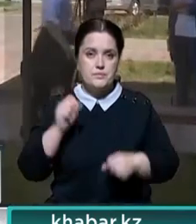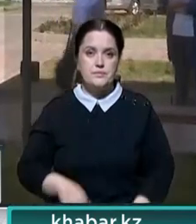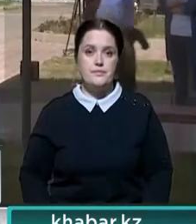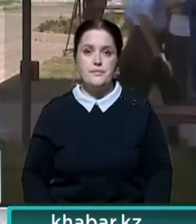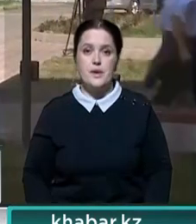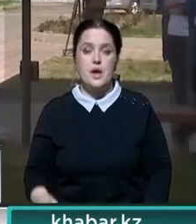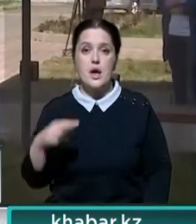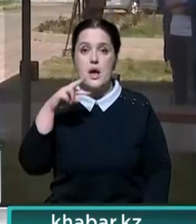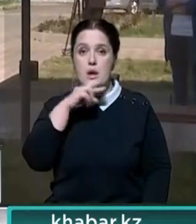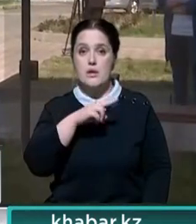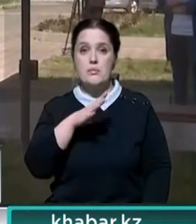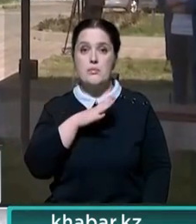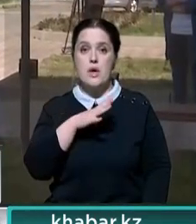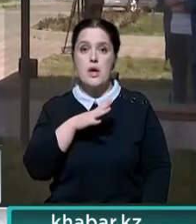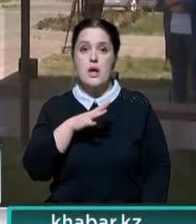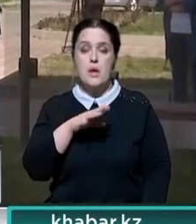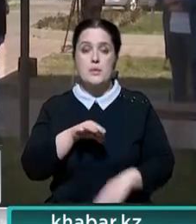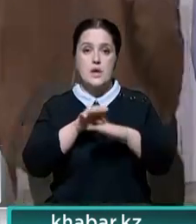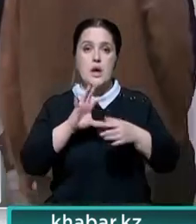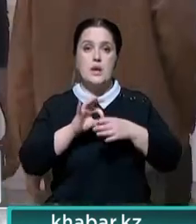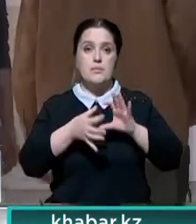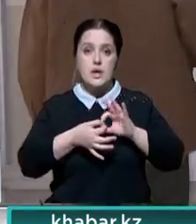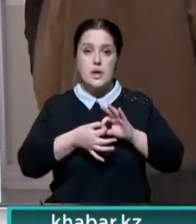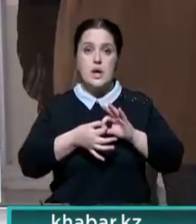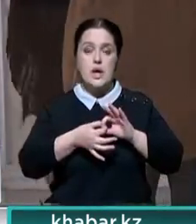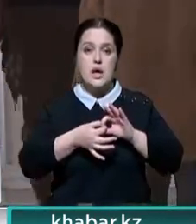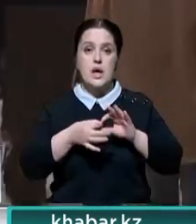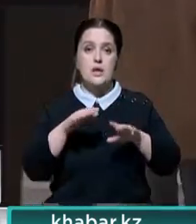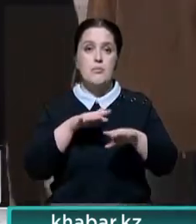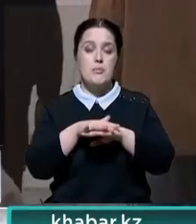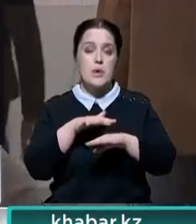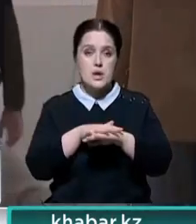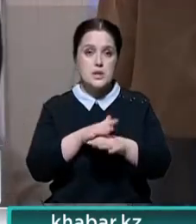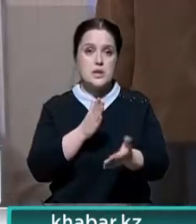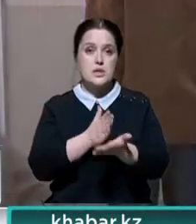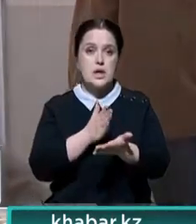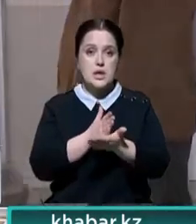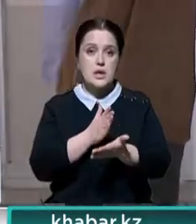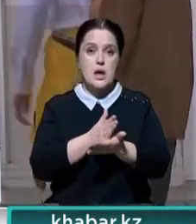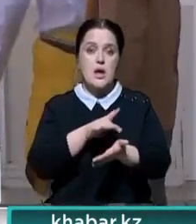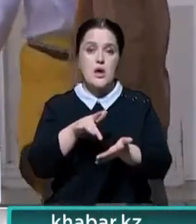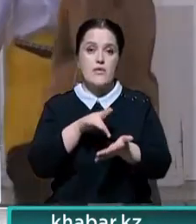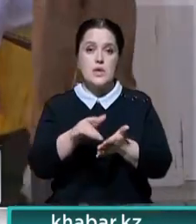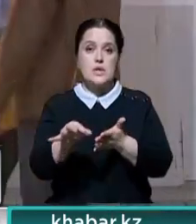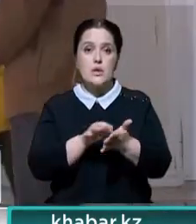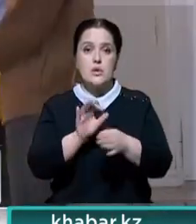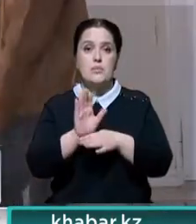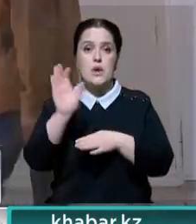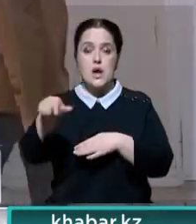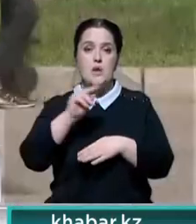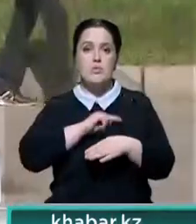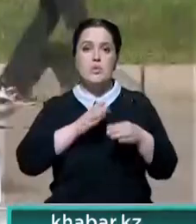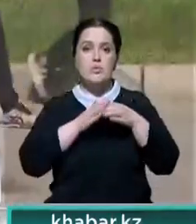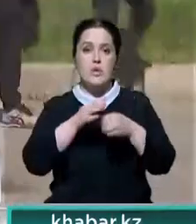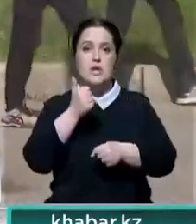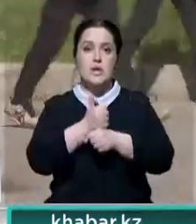Массовое отравление внесло коррективы в формат проведения олимпиады, естественно, математического направления. В регион сразу отправили